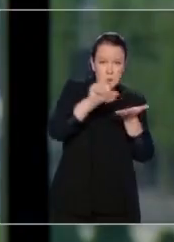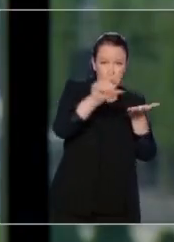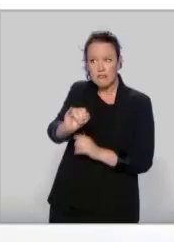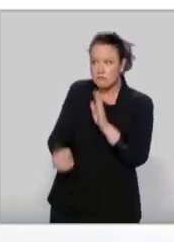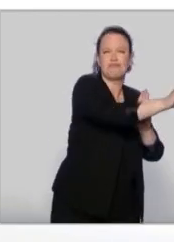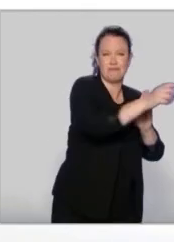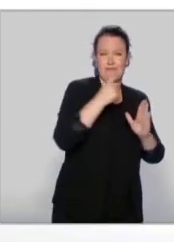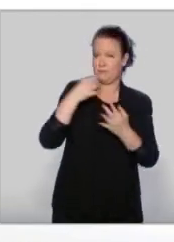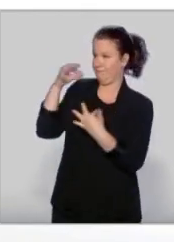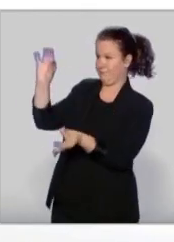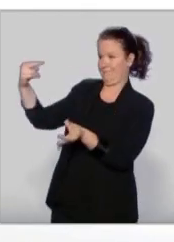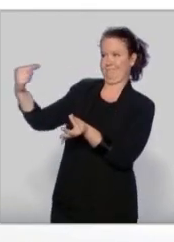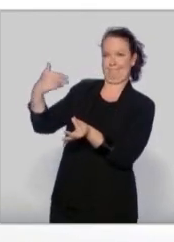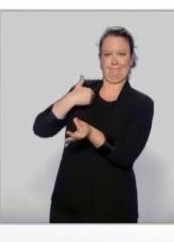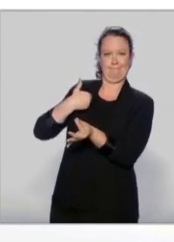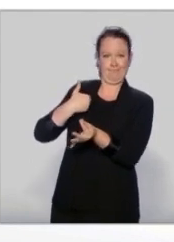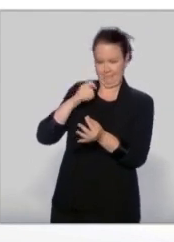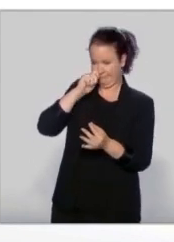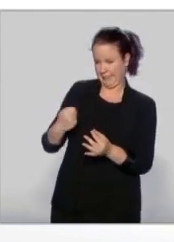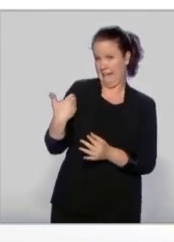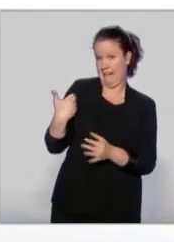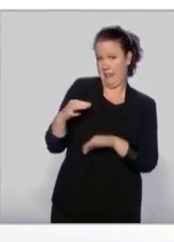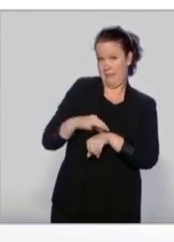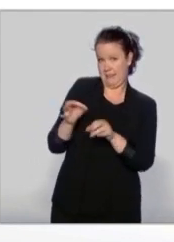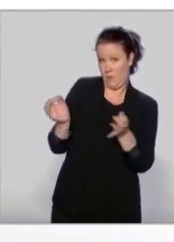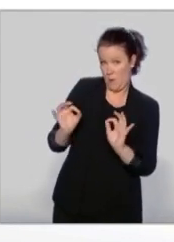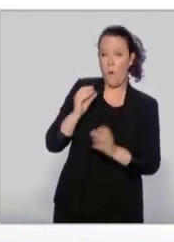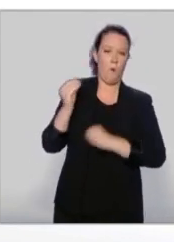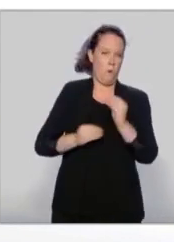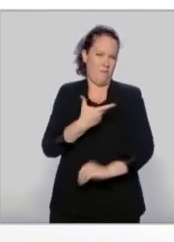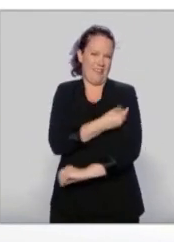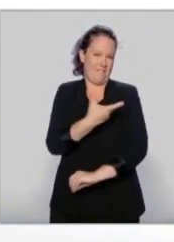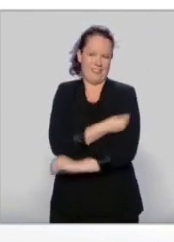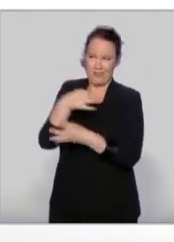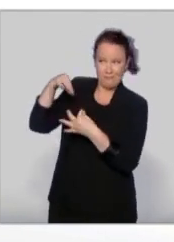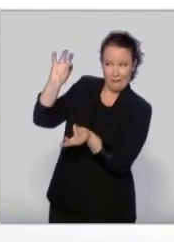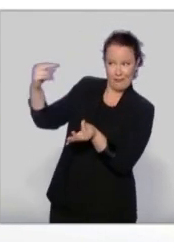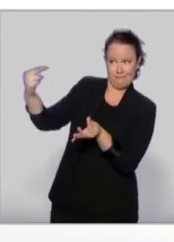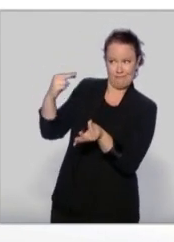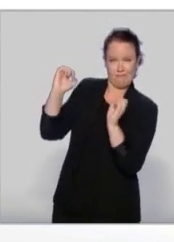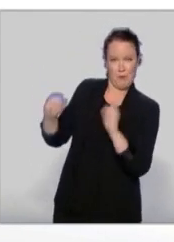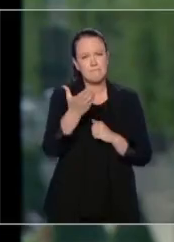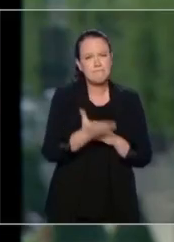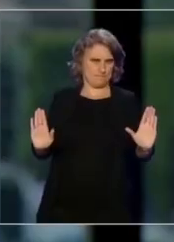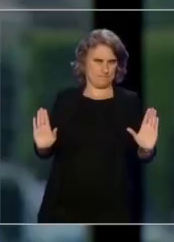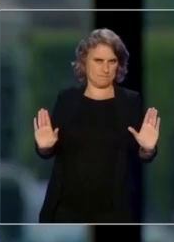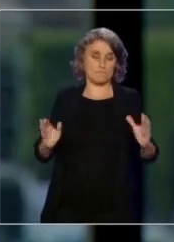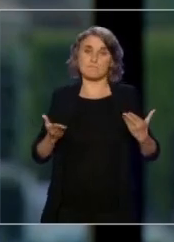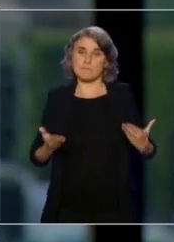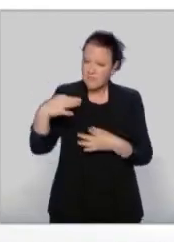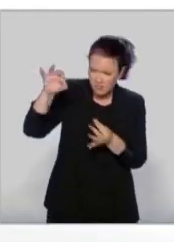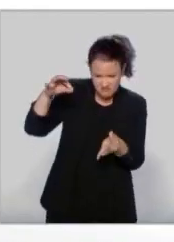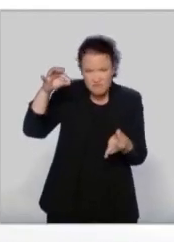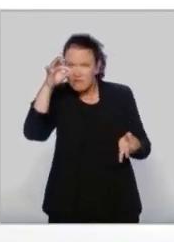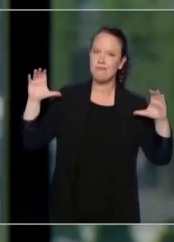sa saucisse. Ce pass est disponible sur l'application Tous Anti-Malgron, mais chacun peut utiliser la mère de Jean